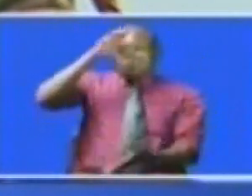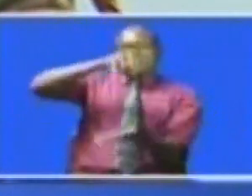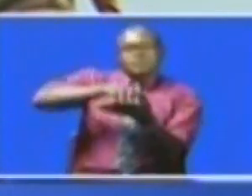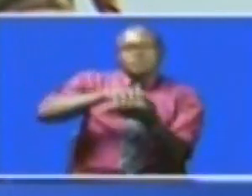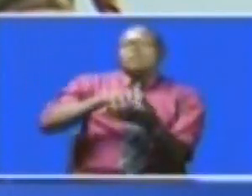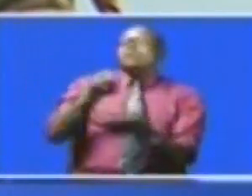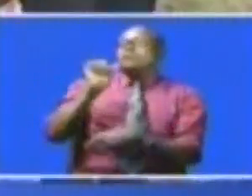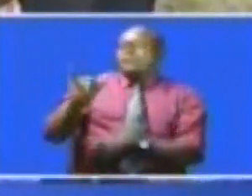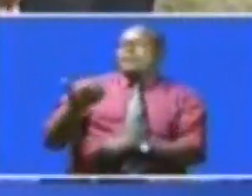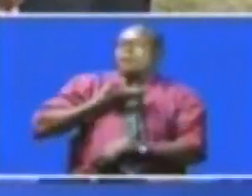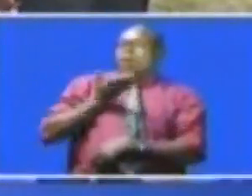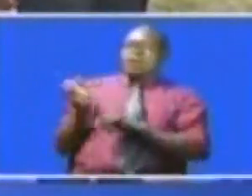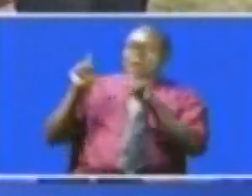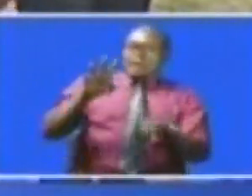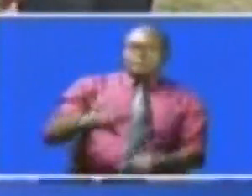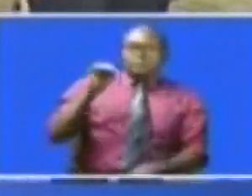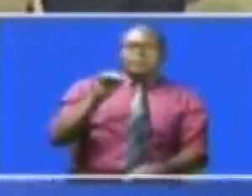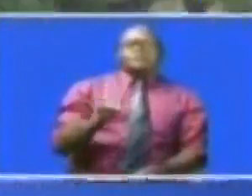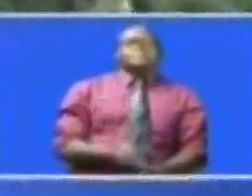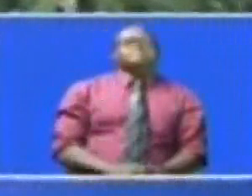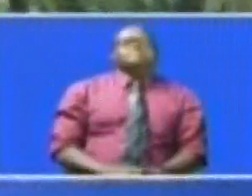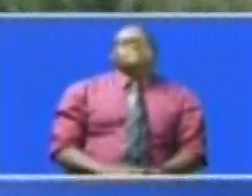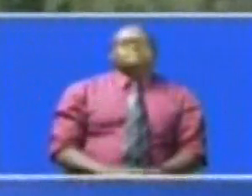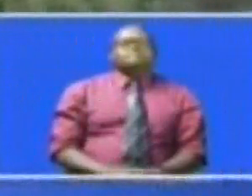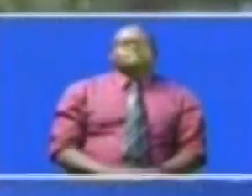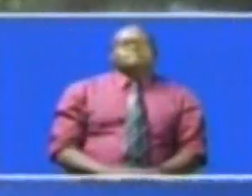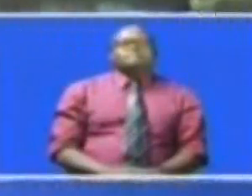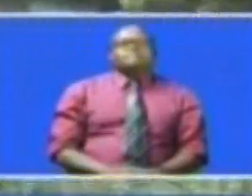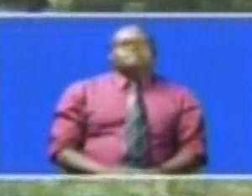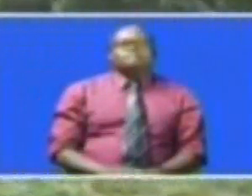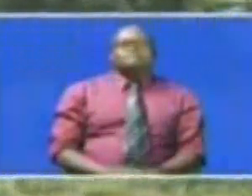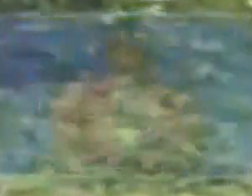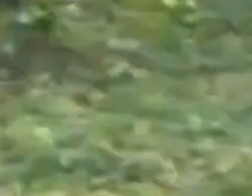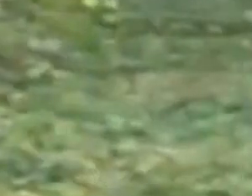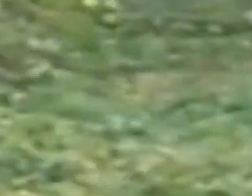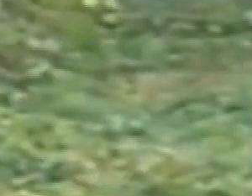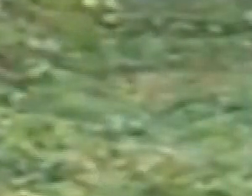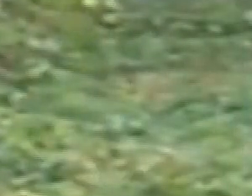wenyewe wakuje wasitabue. Elvis Kosgei, KT News, katika bonde la Kerio.